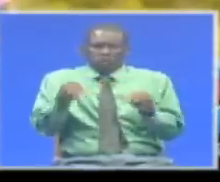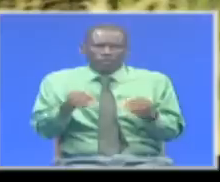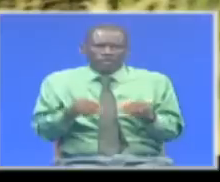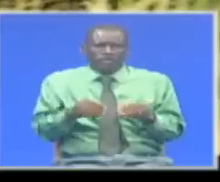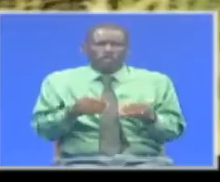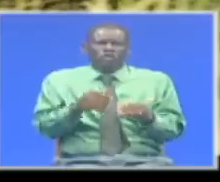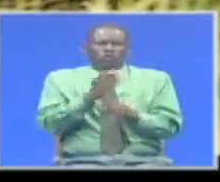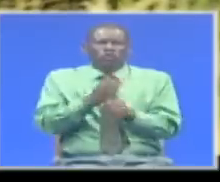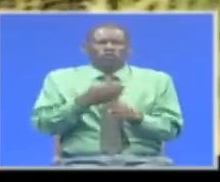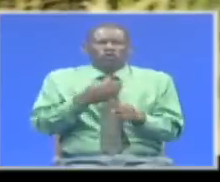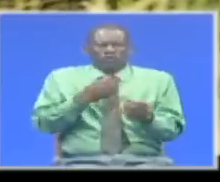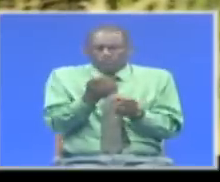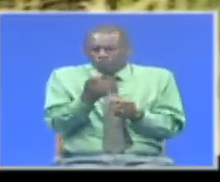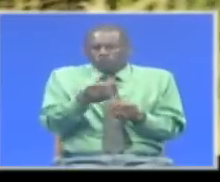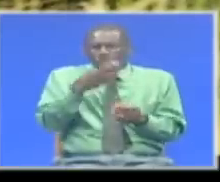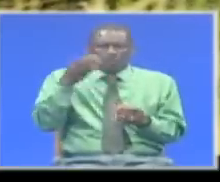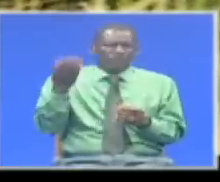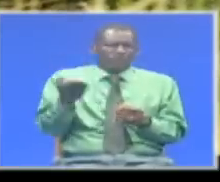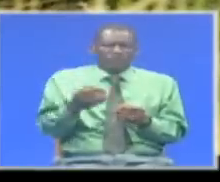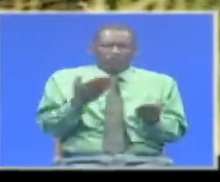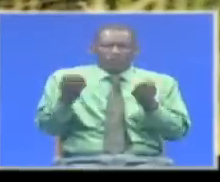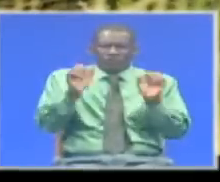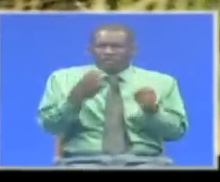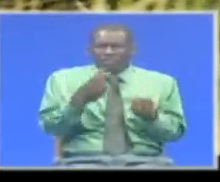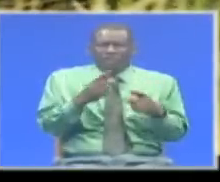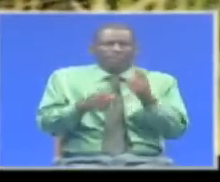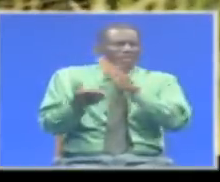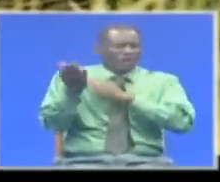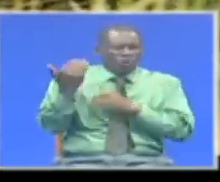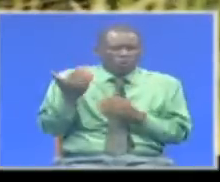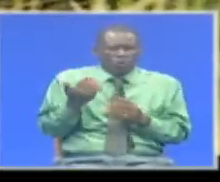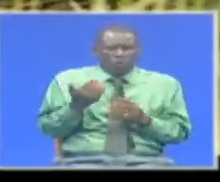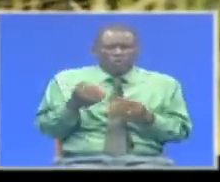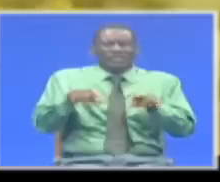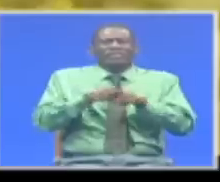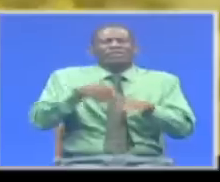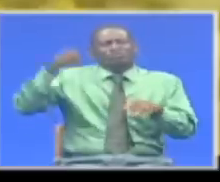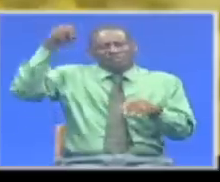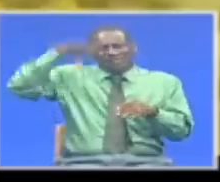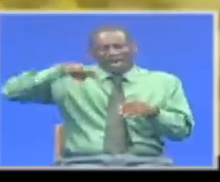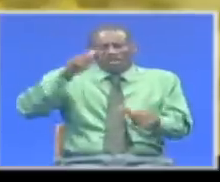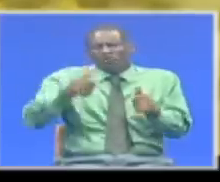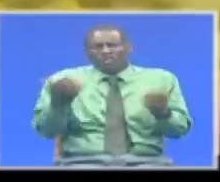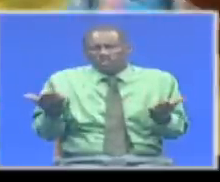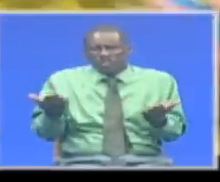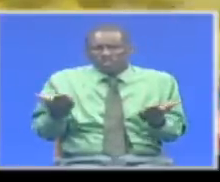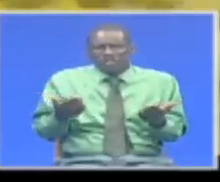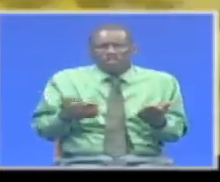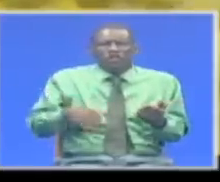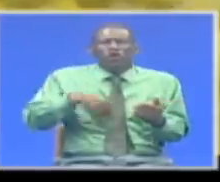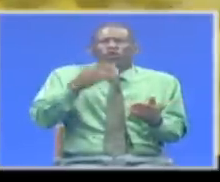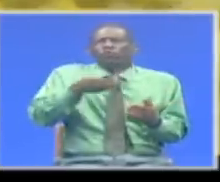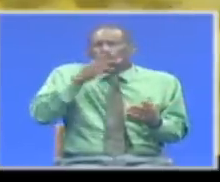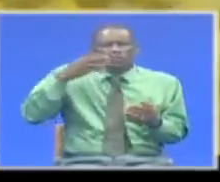inabaki tu kwa maji kidogo hapa mahali unaona. Lakini hapo zamani hata kiangazi yenye ilikuwa inakuja ina gani? Ilikuwa tu